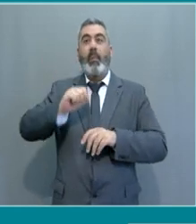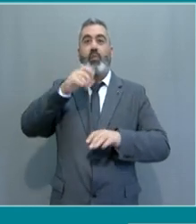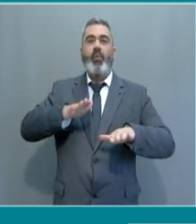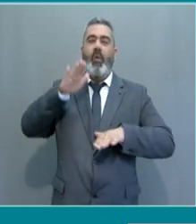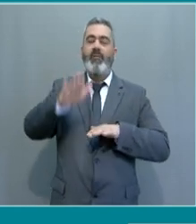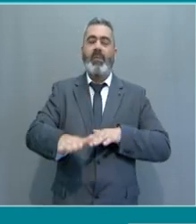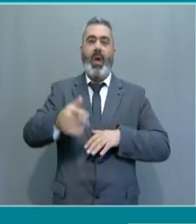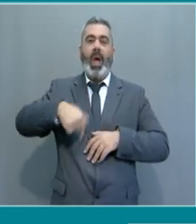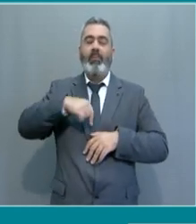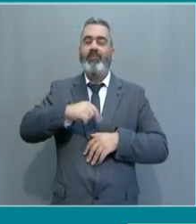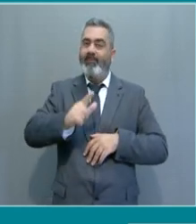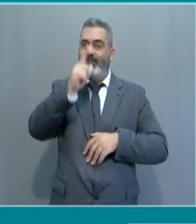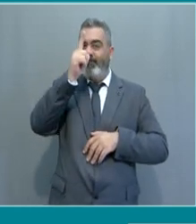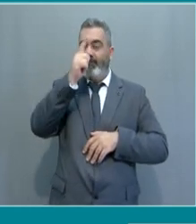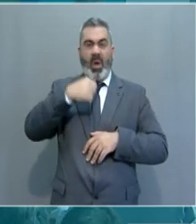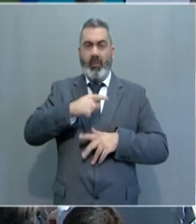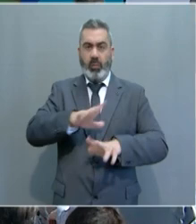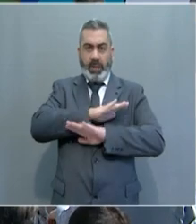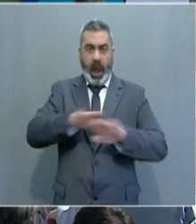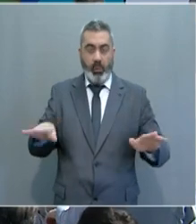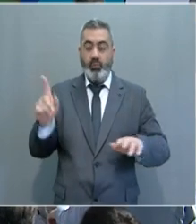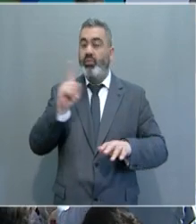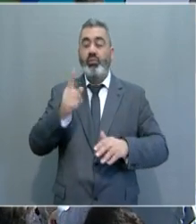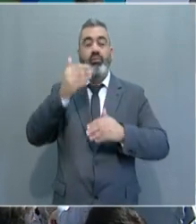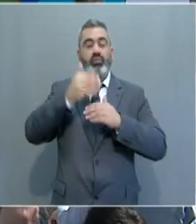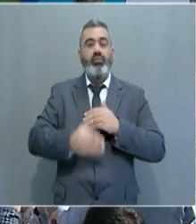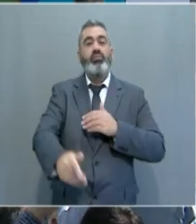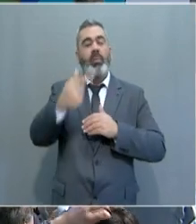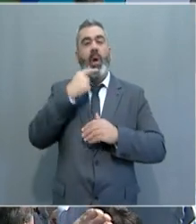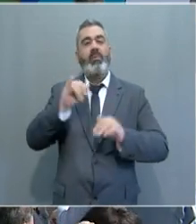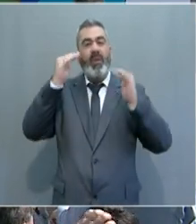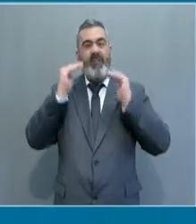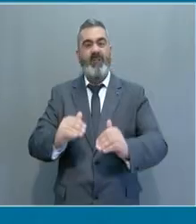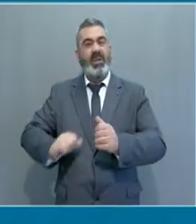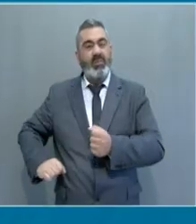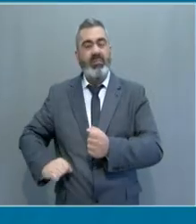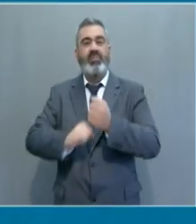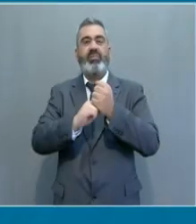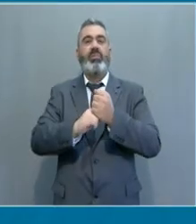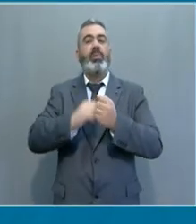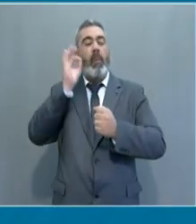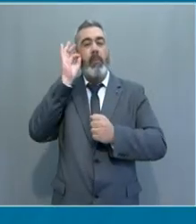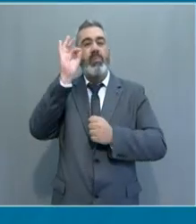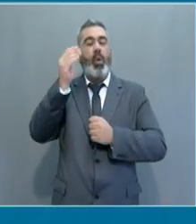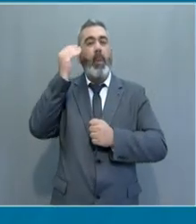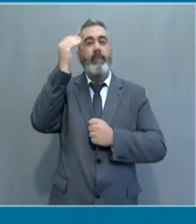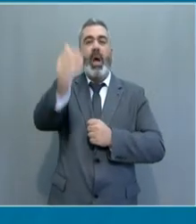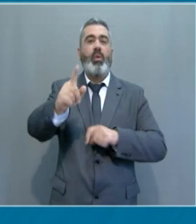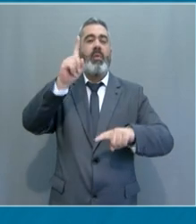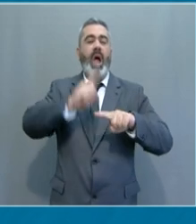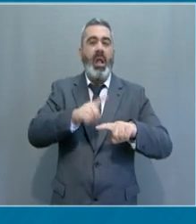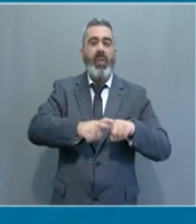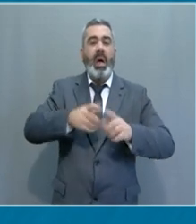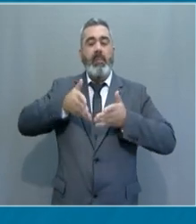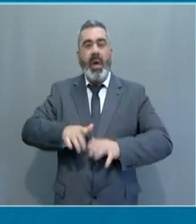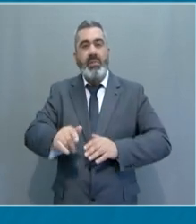αυτό. Και δεν σταματάμε εδώ, συνεχίζουμε να στηρίζουμε με την ενέργειά μας ένα βιώσιμο μέλλον για την πατρίδα μας, για τα παιδιά